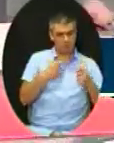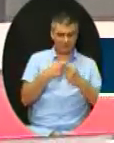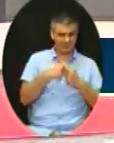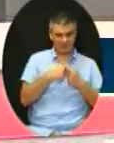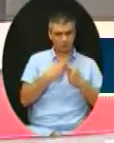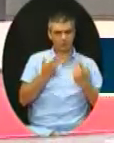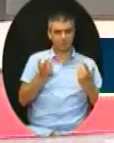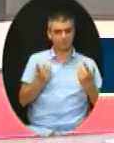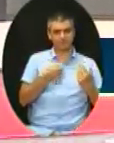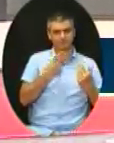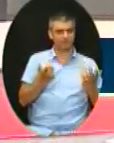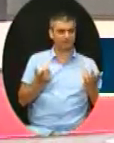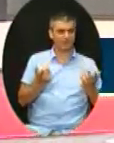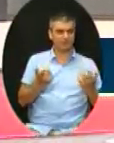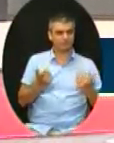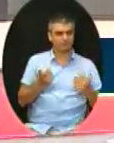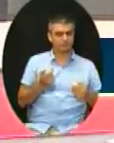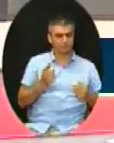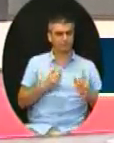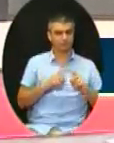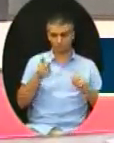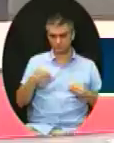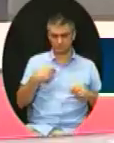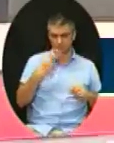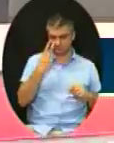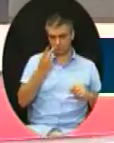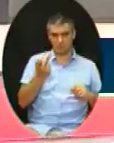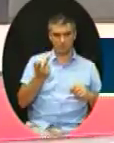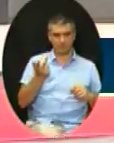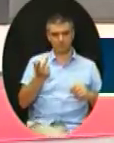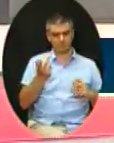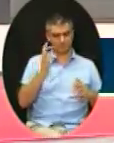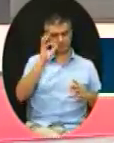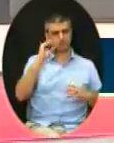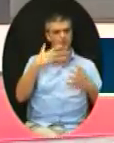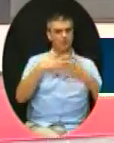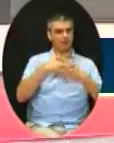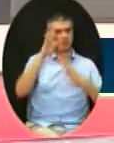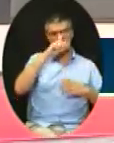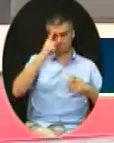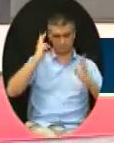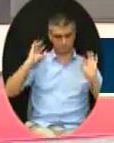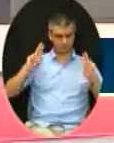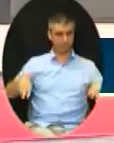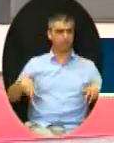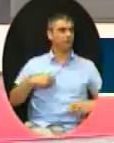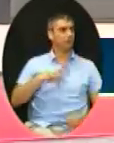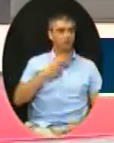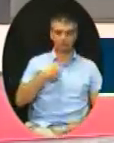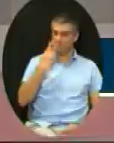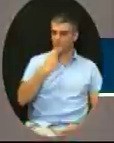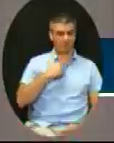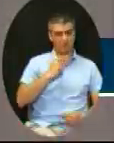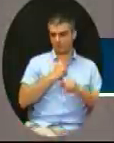וארגונים וגורמים אחרים. פה אנחנו רואים את הסמל של האיחוד האירופי במלוא הדרו. שוב, אני כמובן